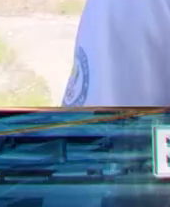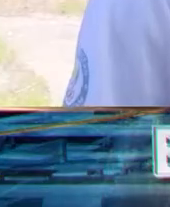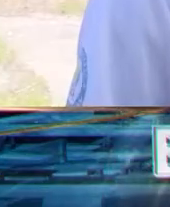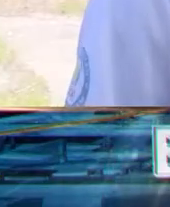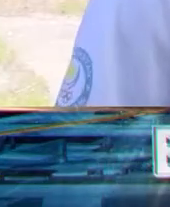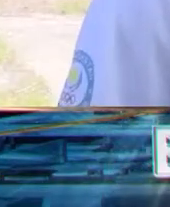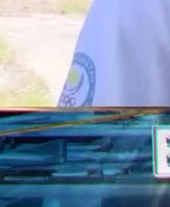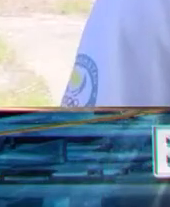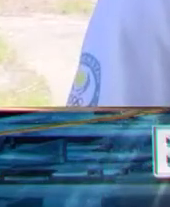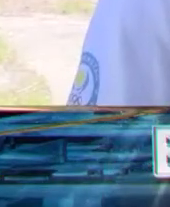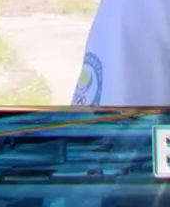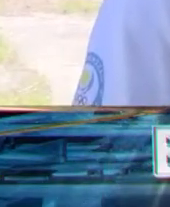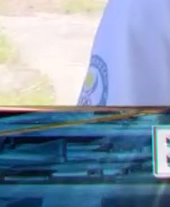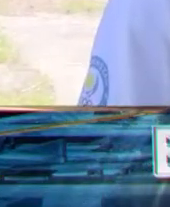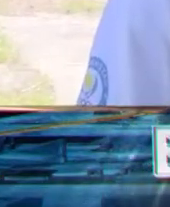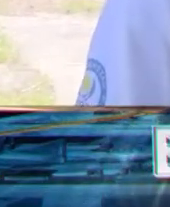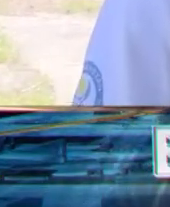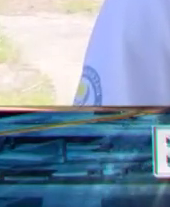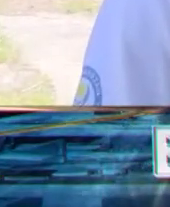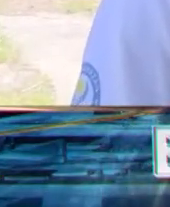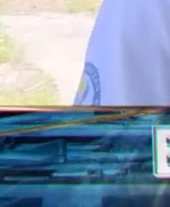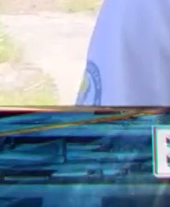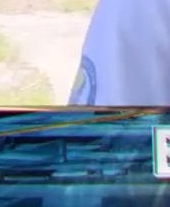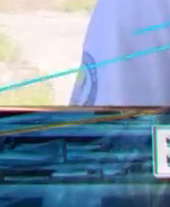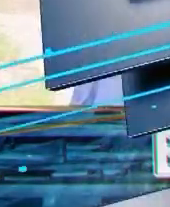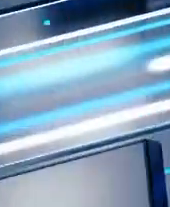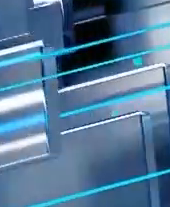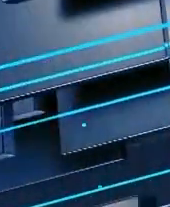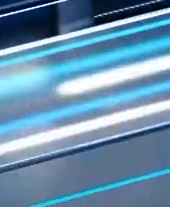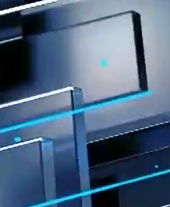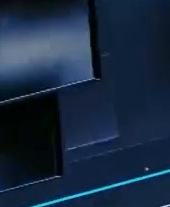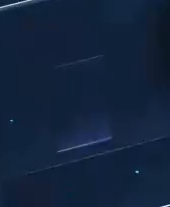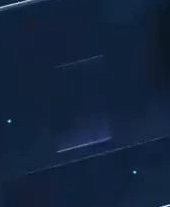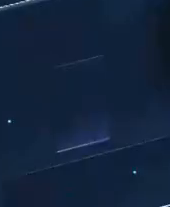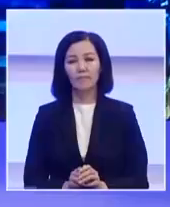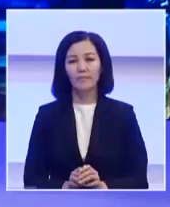таңда жаттығымызды бастадық, қалаға шүкір, бәрі жақсы болып отыр.